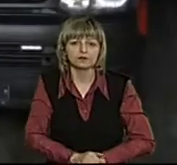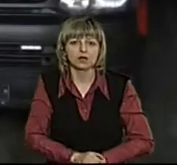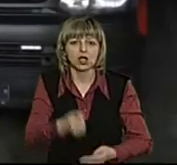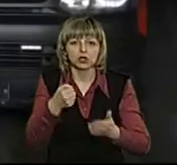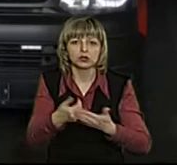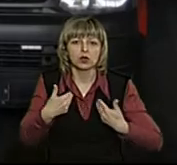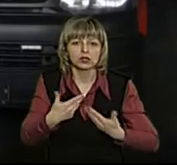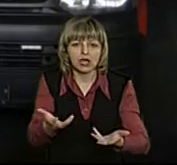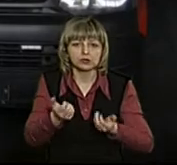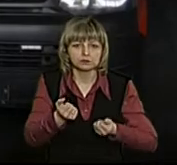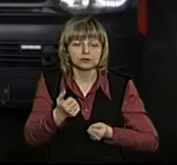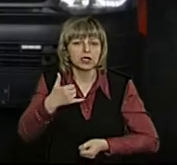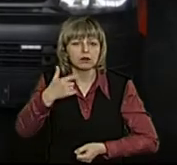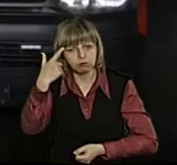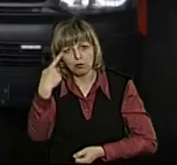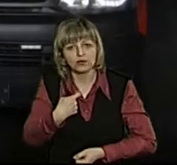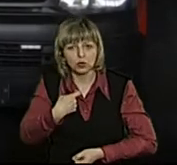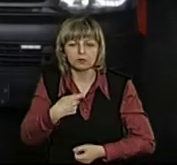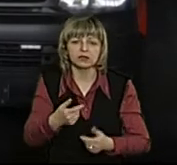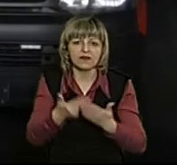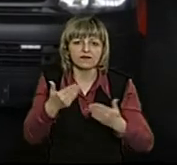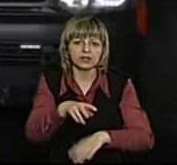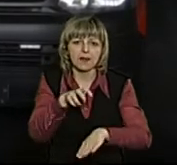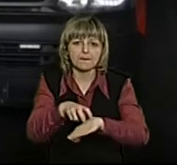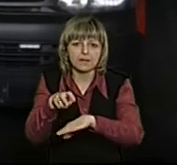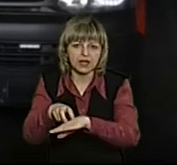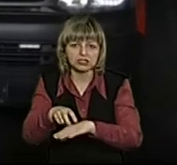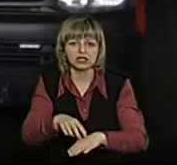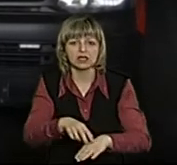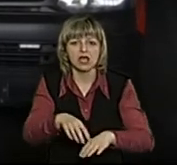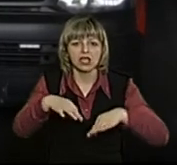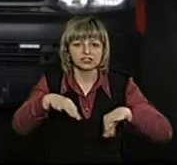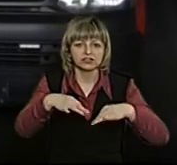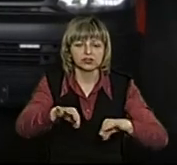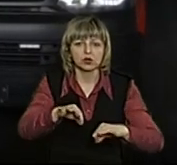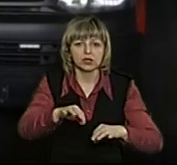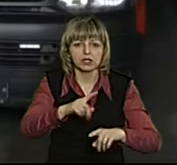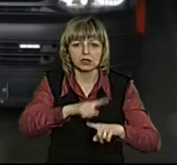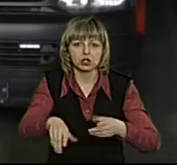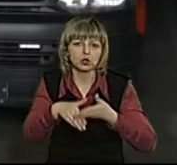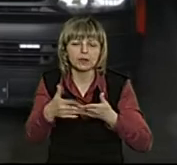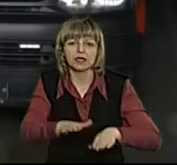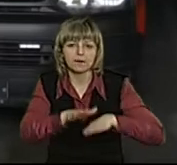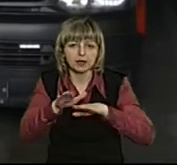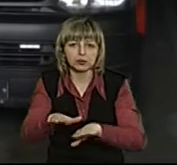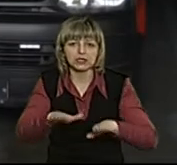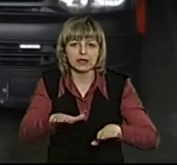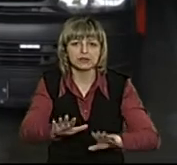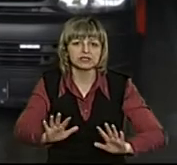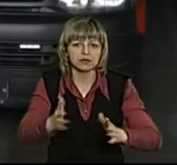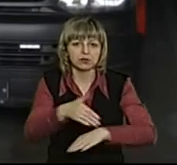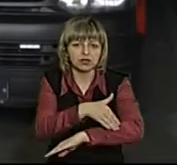До нас надійшло повідомлення від медиків карети швидкої допомоги, які виїхали першими на місце події на